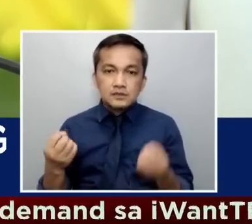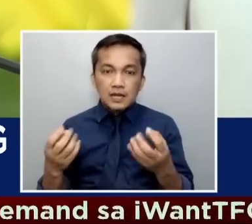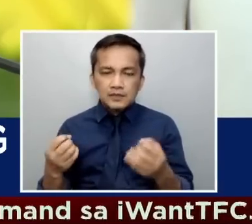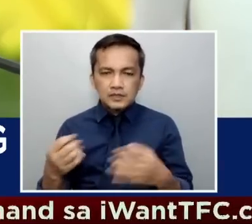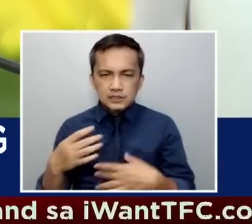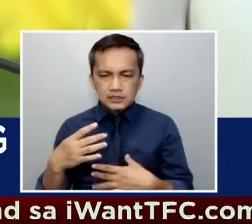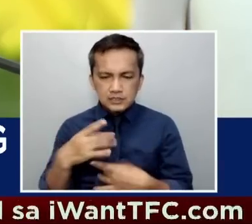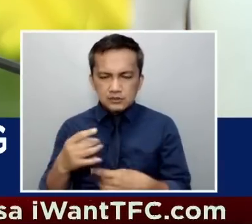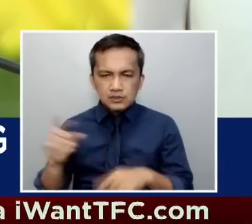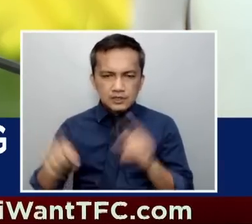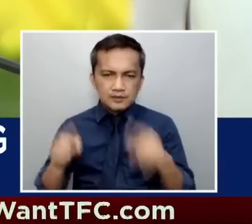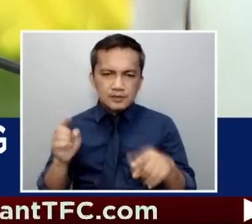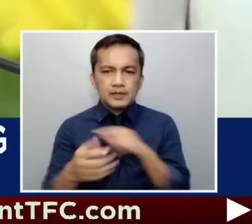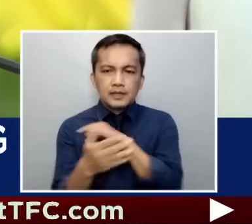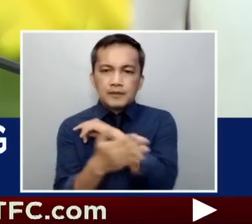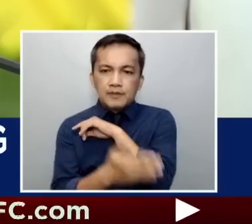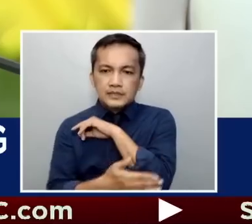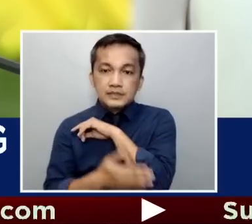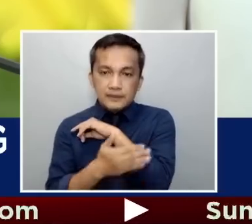ibang bansa.